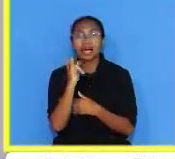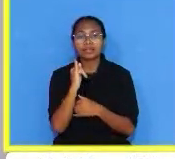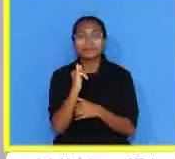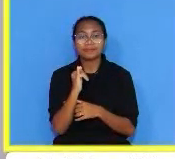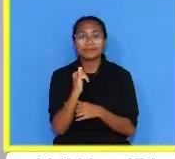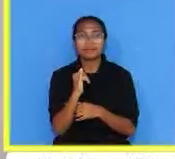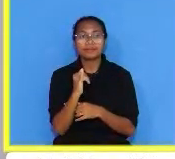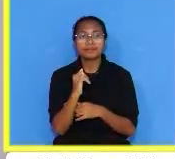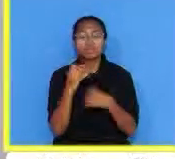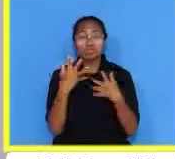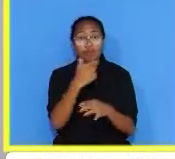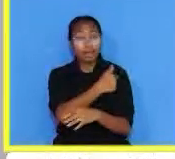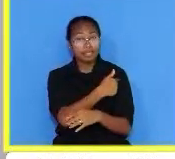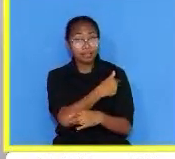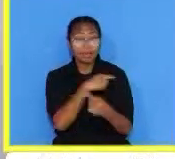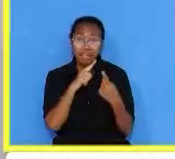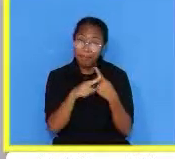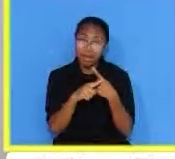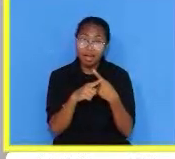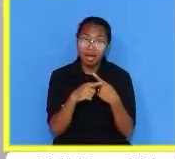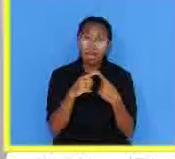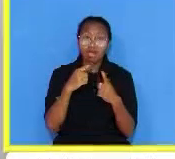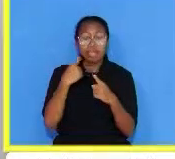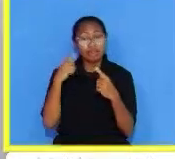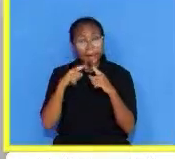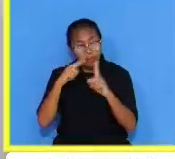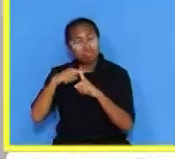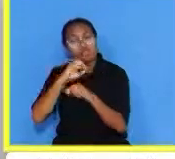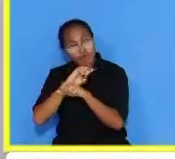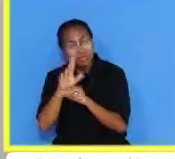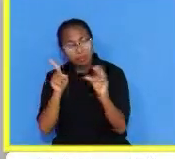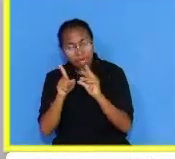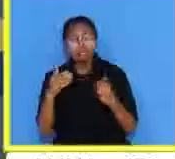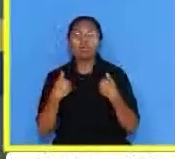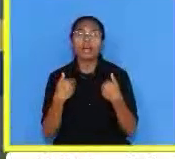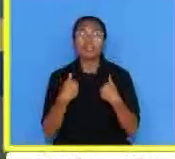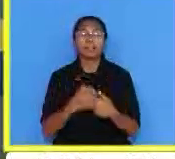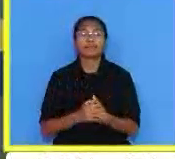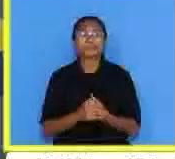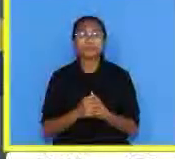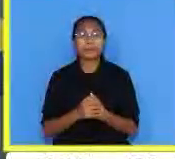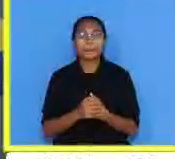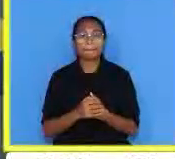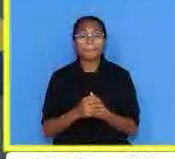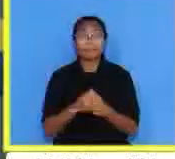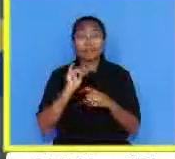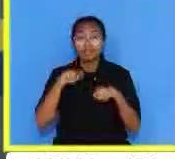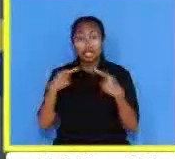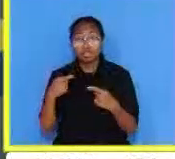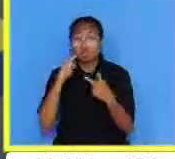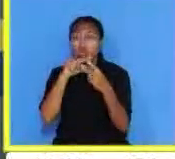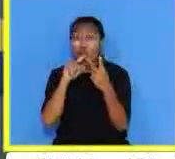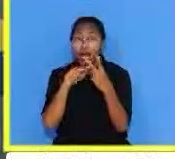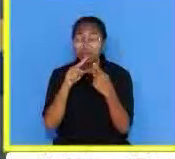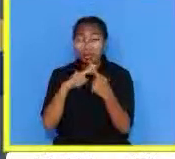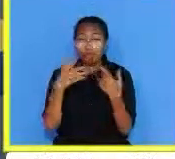sudah vaksin pertama lalu kena, begitu juga. Baik, jadi dari 2 teman ini mereka sudah divaksin